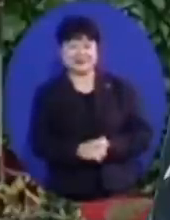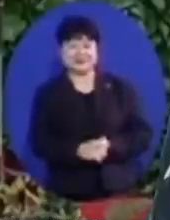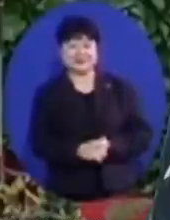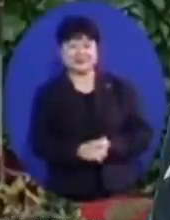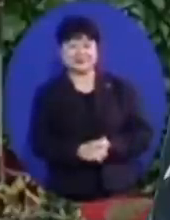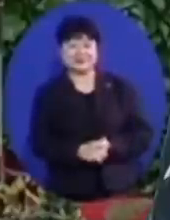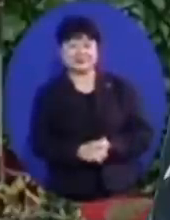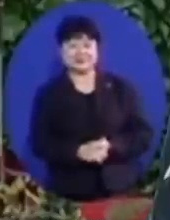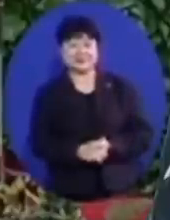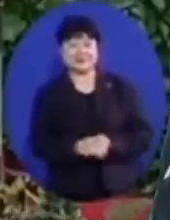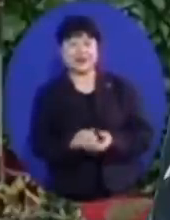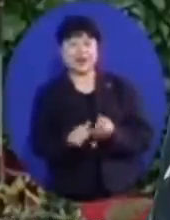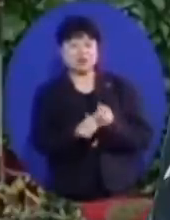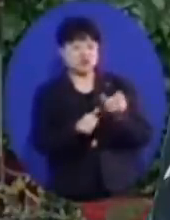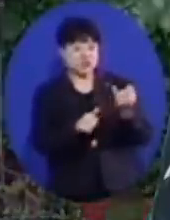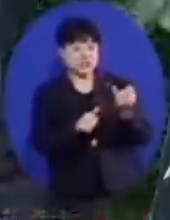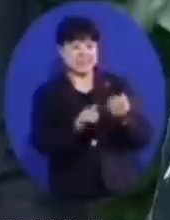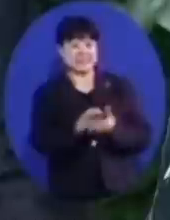부인이